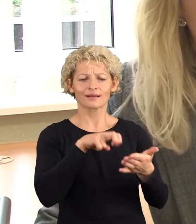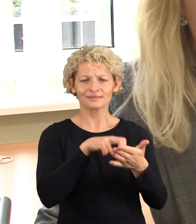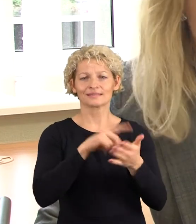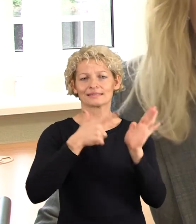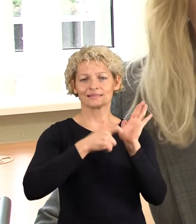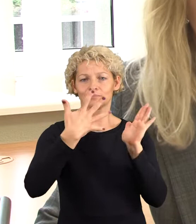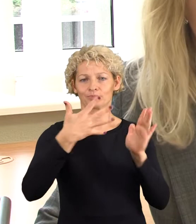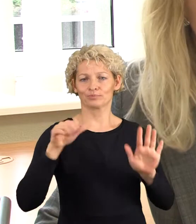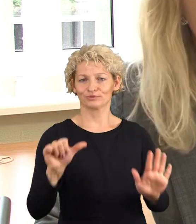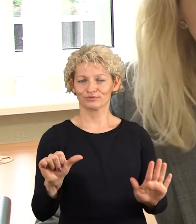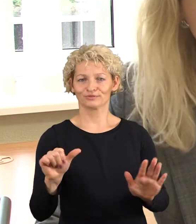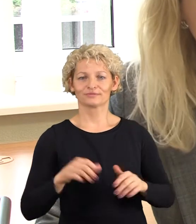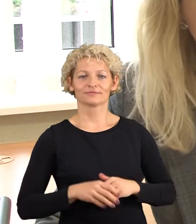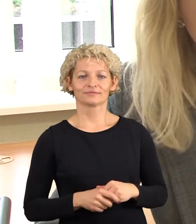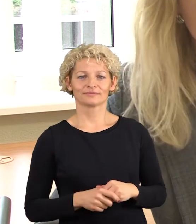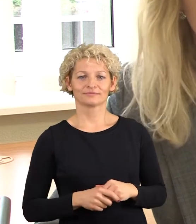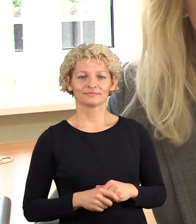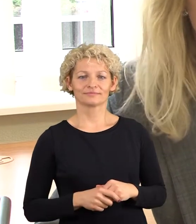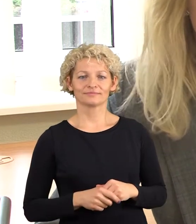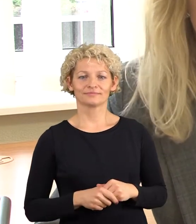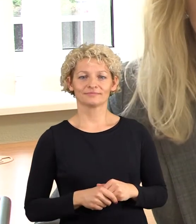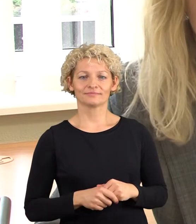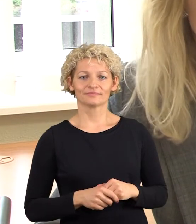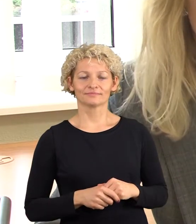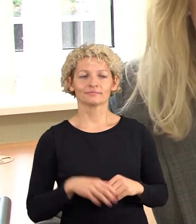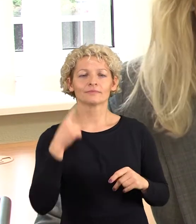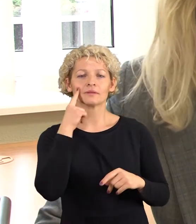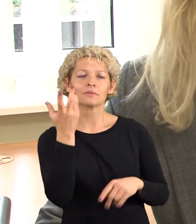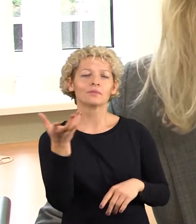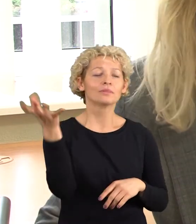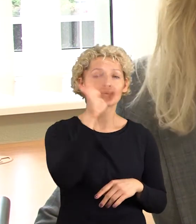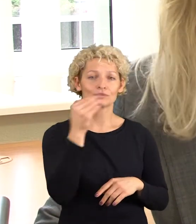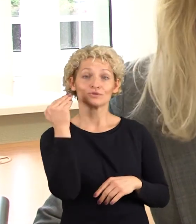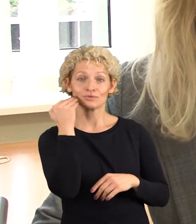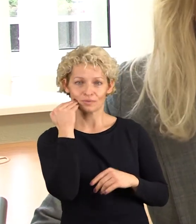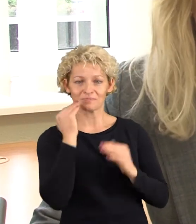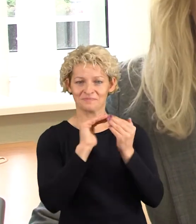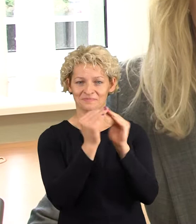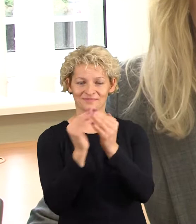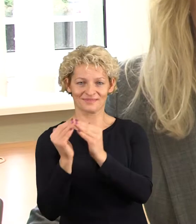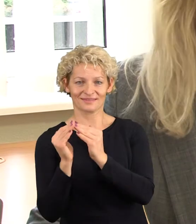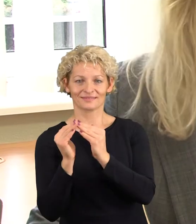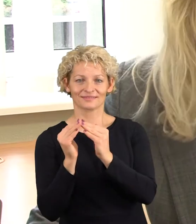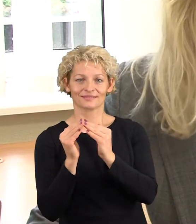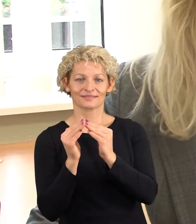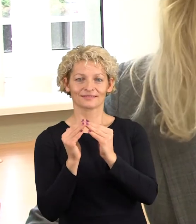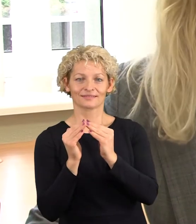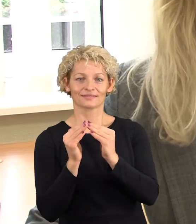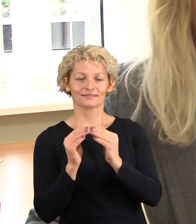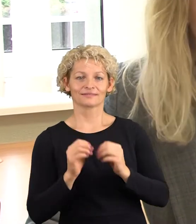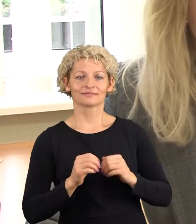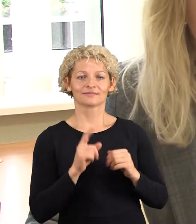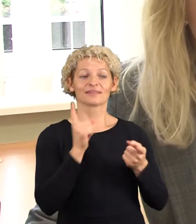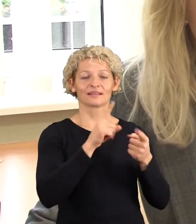756 peršalimų ligų atvejai, daugiausiai registruojama Šiaulių mieste. Kaip jau minėjau, gripo